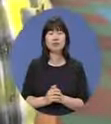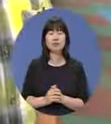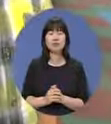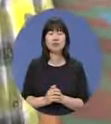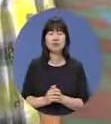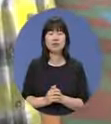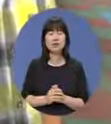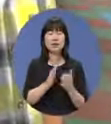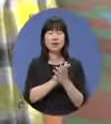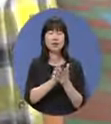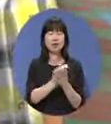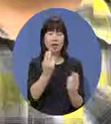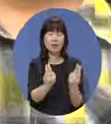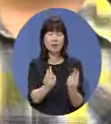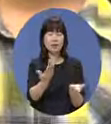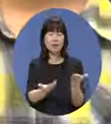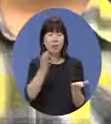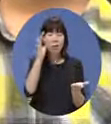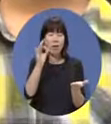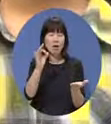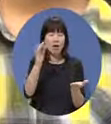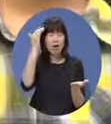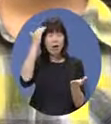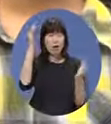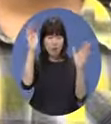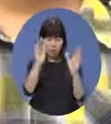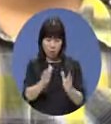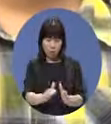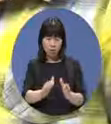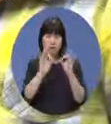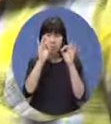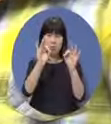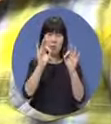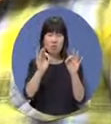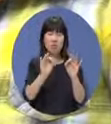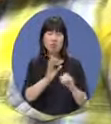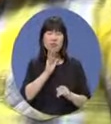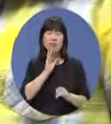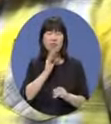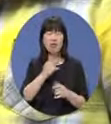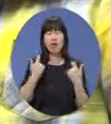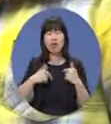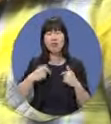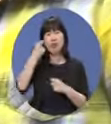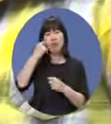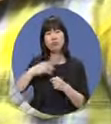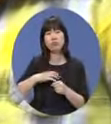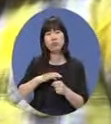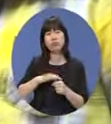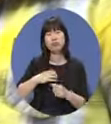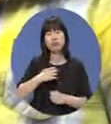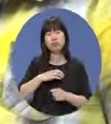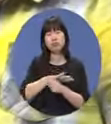또래 친구들과 비교해도 눈에 띄게 왜소한 호은이를 볼 때면 항상 안쓰러운 마음이 드는데요.